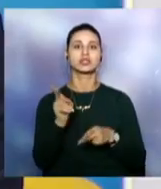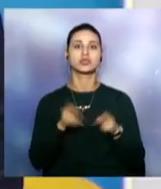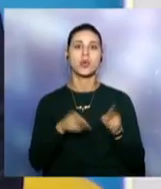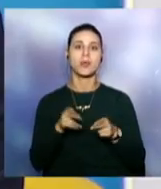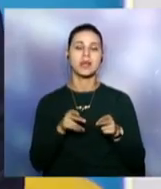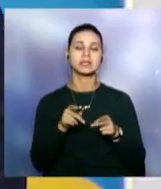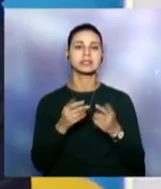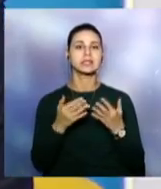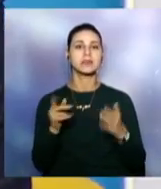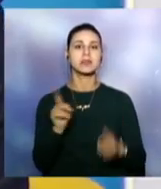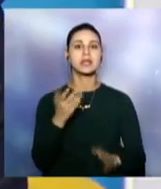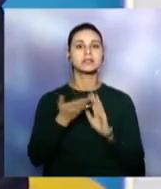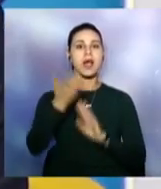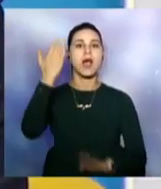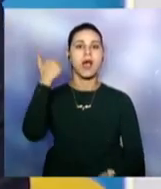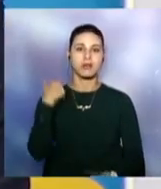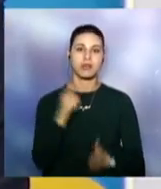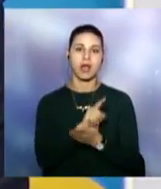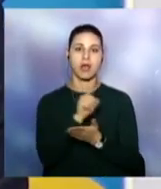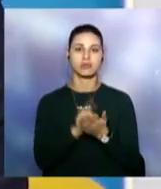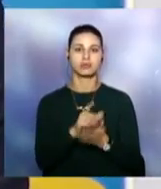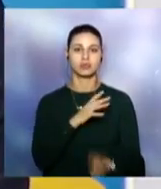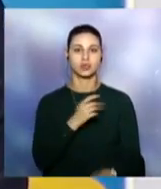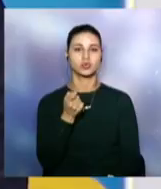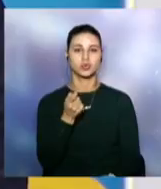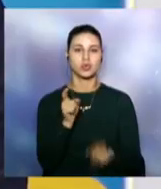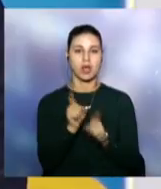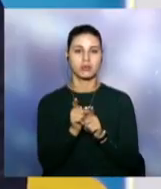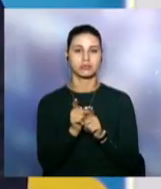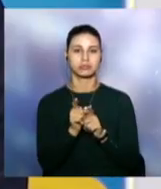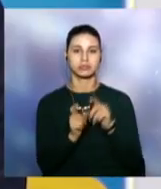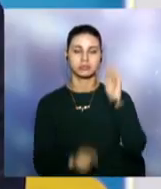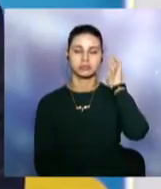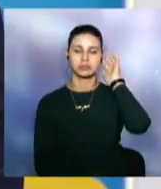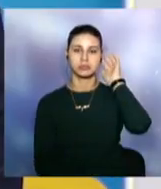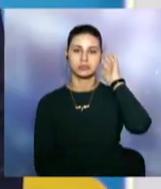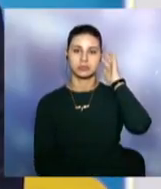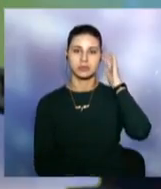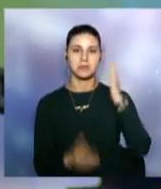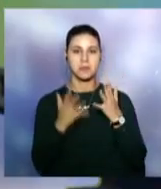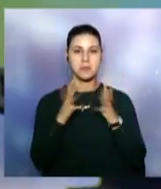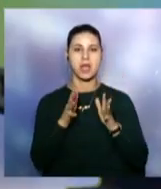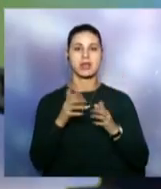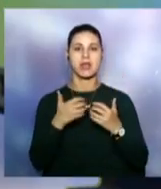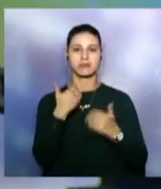და ის მანიპულაციები, რაც ადრე მოითხოვდა გარკვეულ უფრო ღრმა ჩარევებს, ღრმა